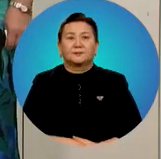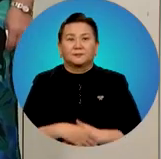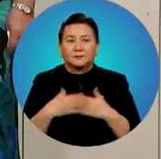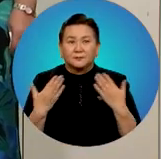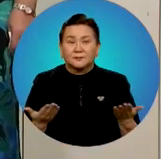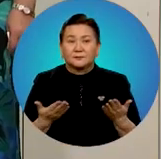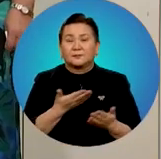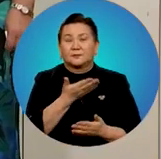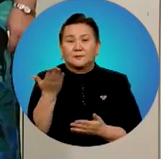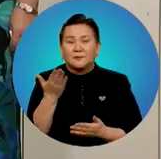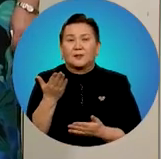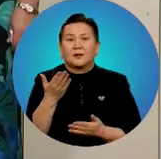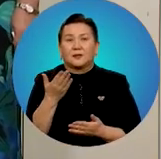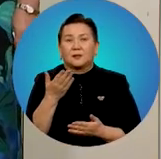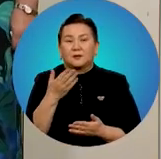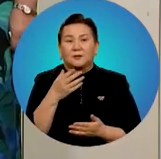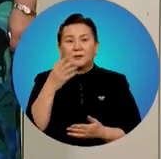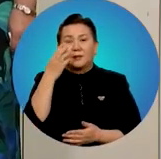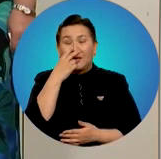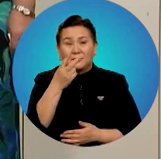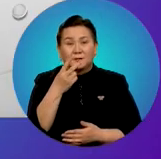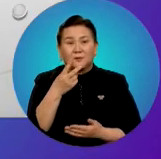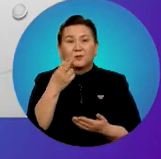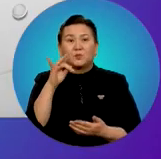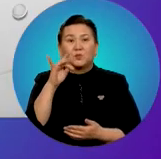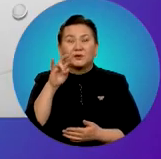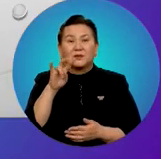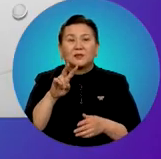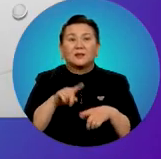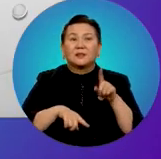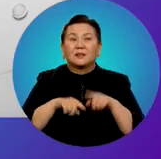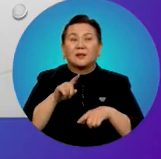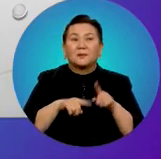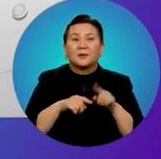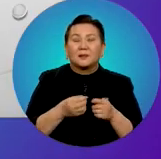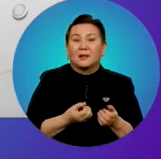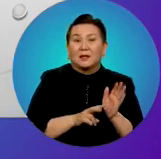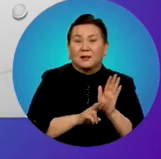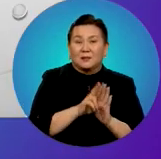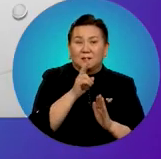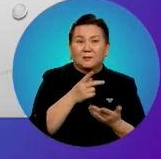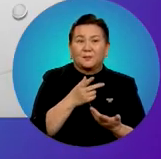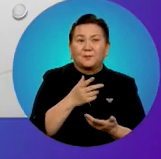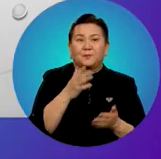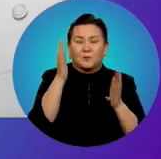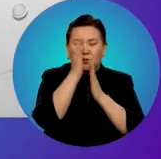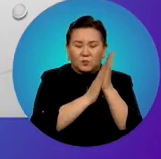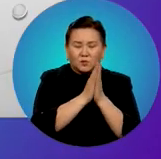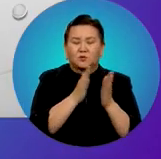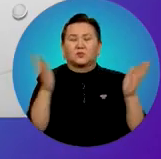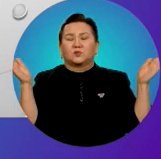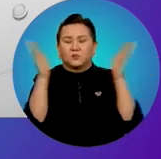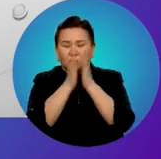За тэгвэл та бүхэн бас нэг дүрслэлийг магадгүй анзаарч харсан байх. За энд ямар дүрслэл сая гарч ирсэн бэ гэхээр өдөржин шөнжин